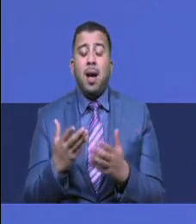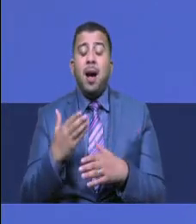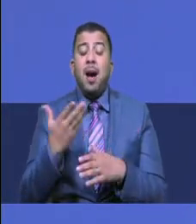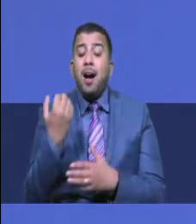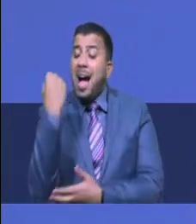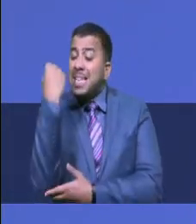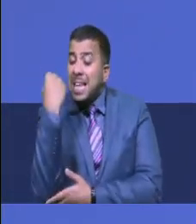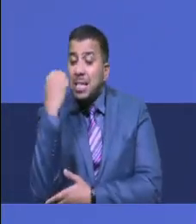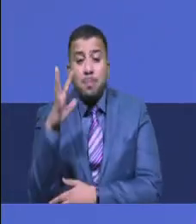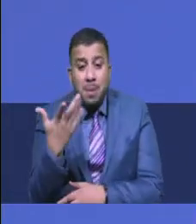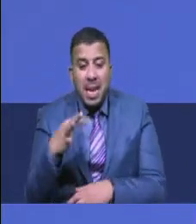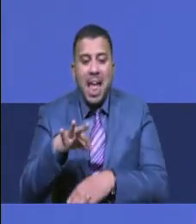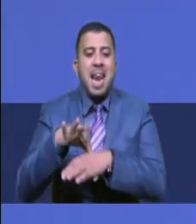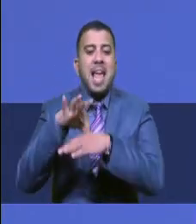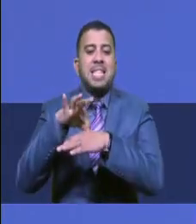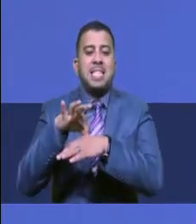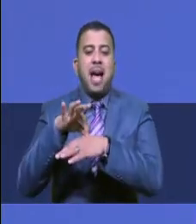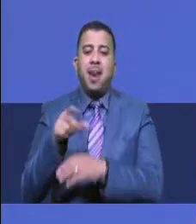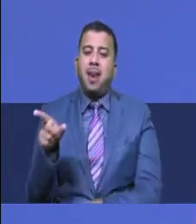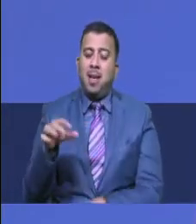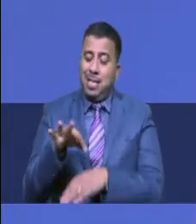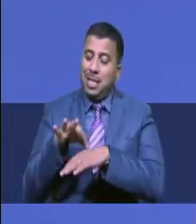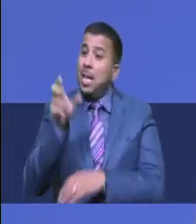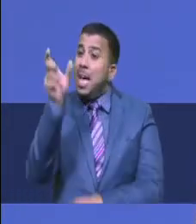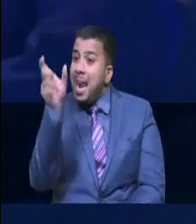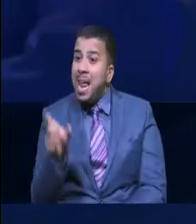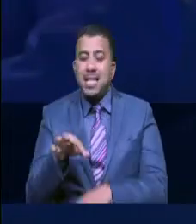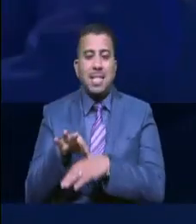الإنسان، والإنسان هذا